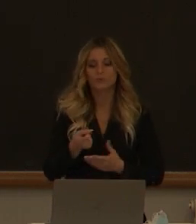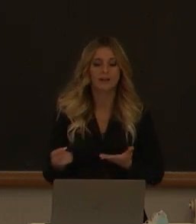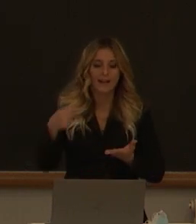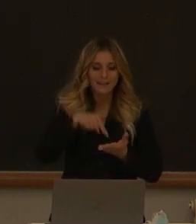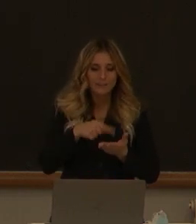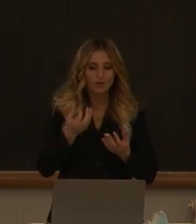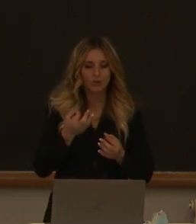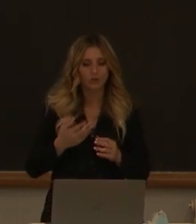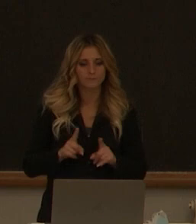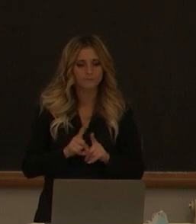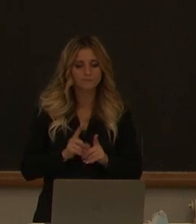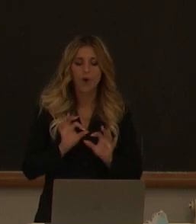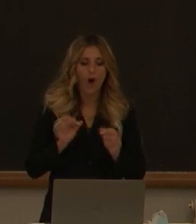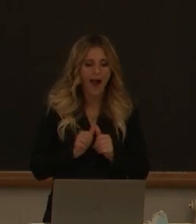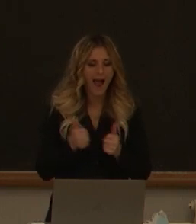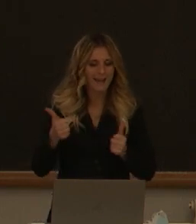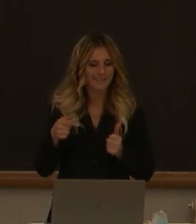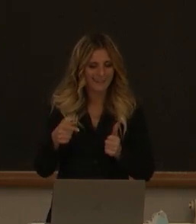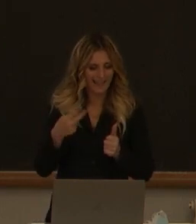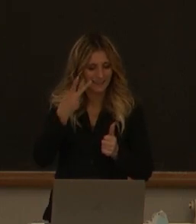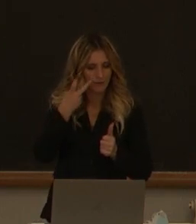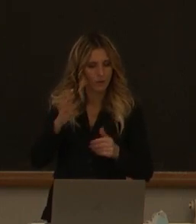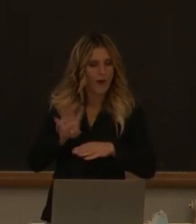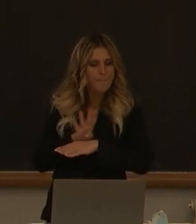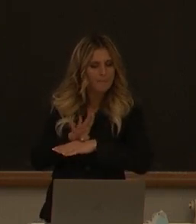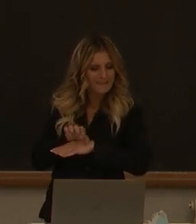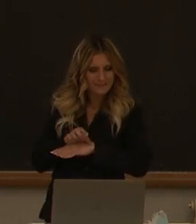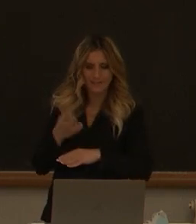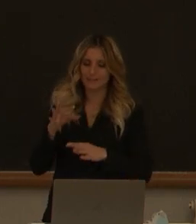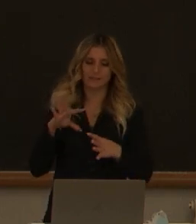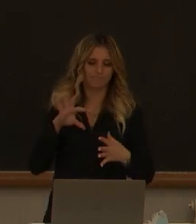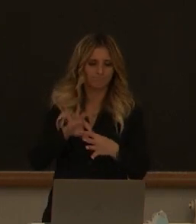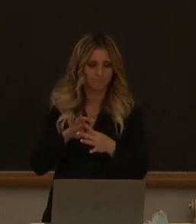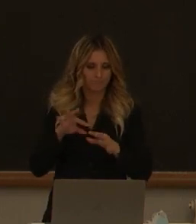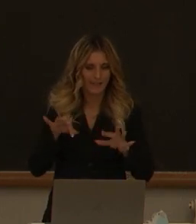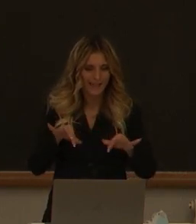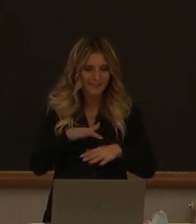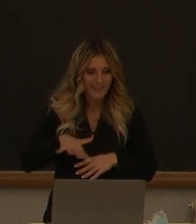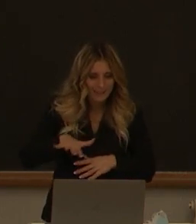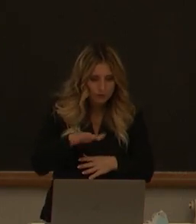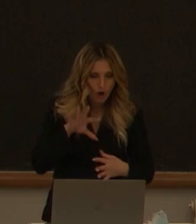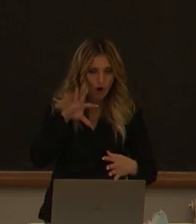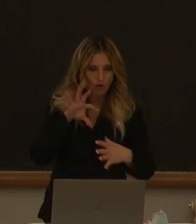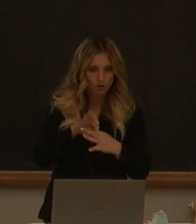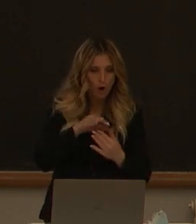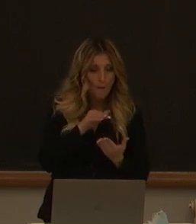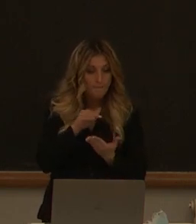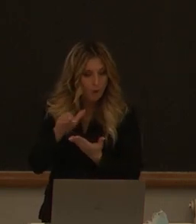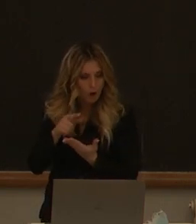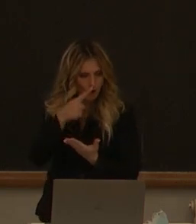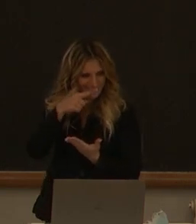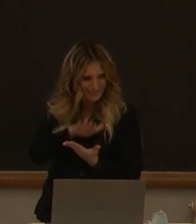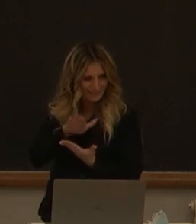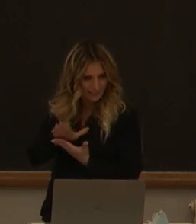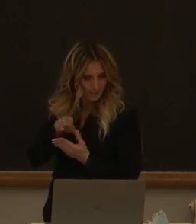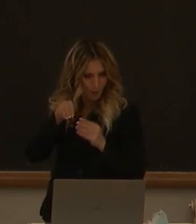a modelli alternativi di business, più legati al territorio, più legati a prodotti tipici, più